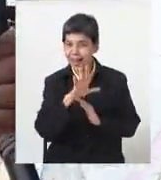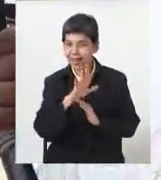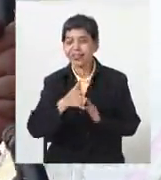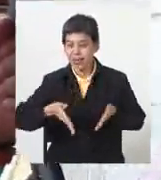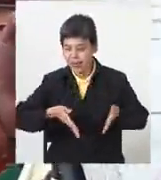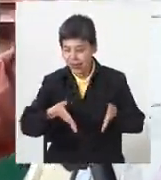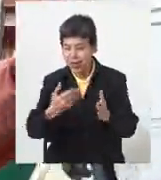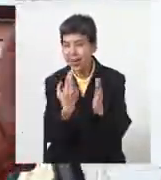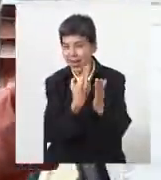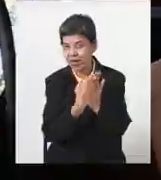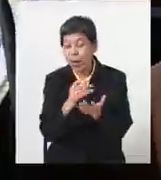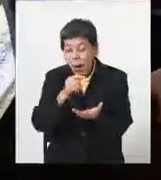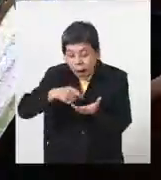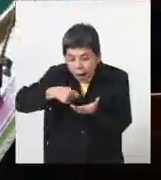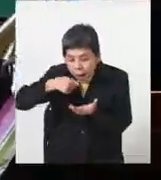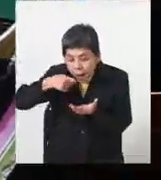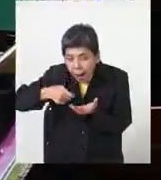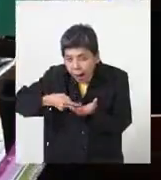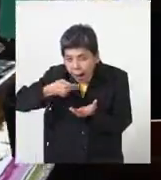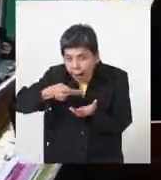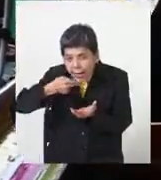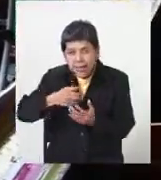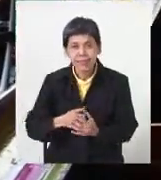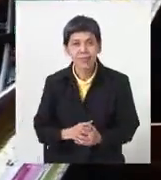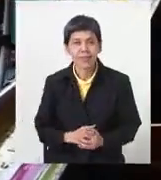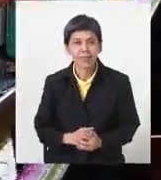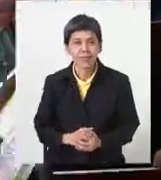ครับครองดำเนินสะดวกเดี๋ยวลองชิมดูนะ